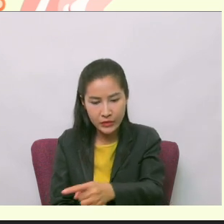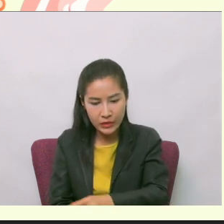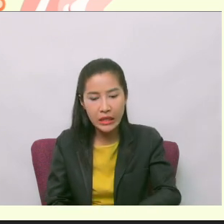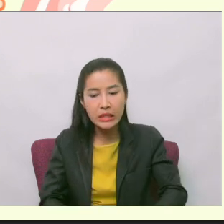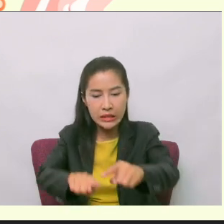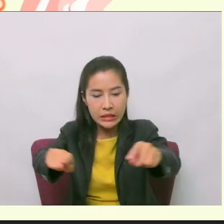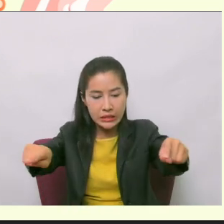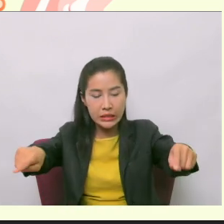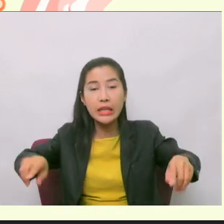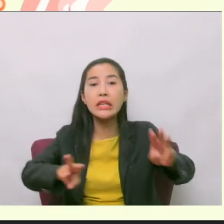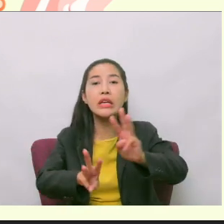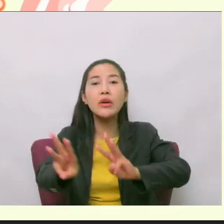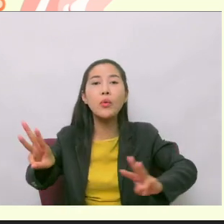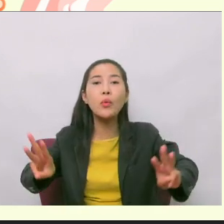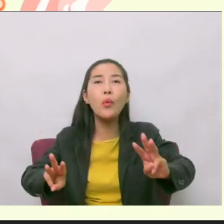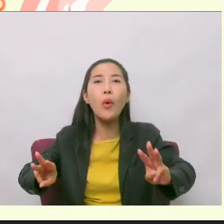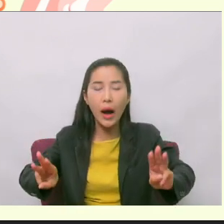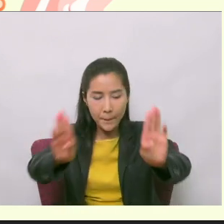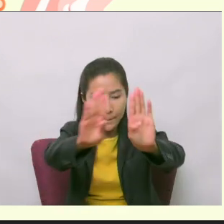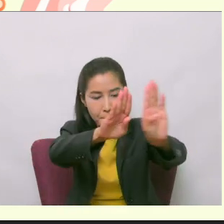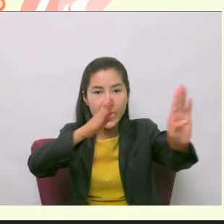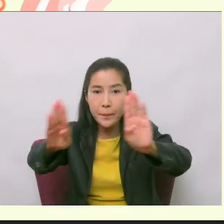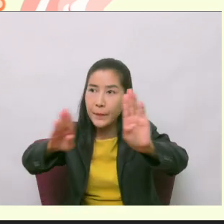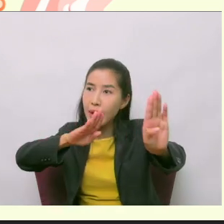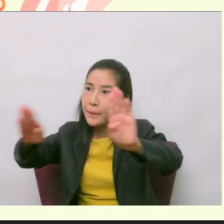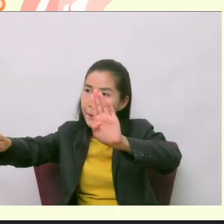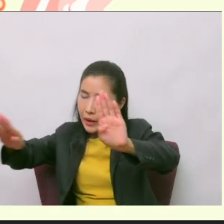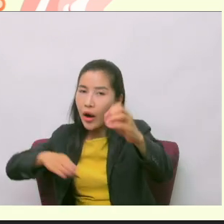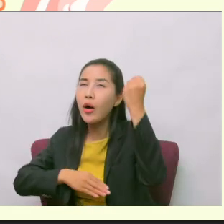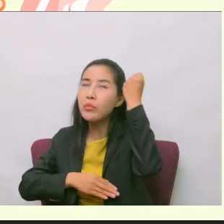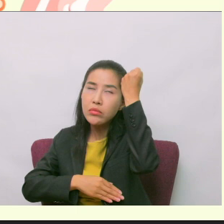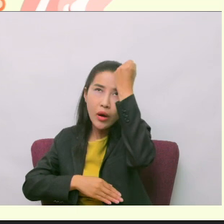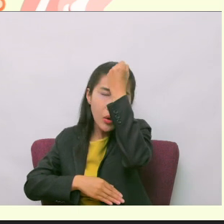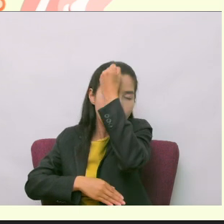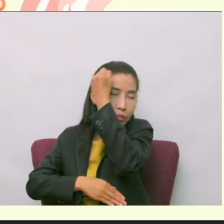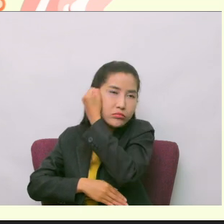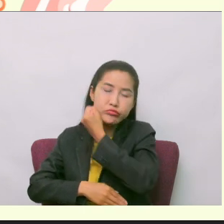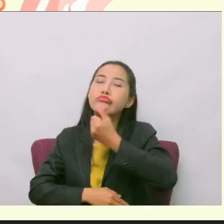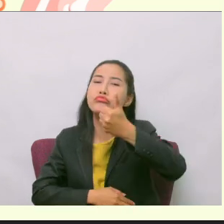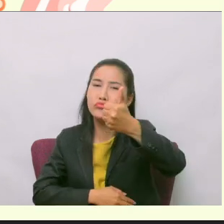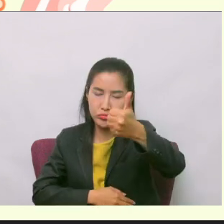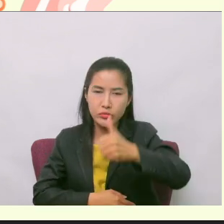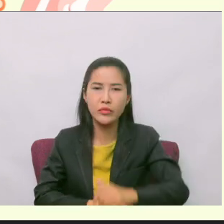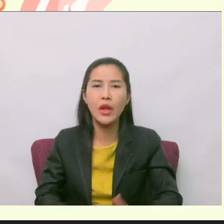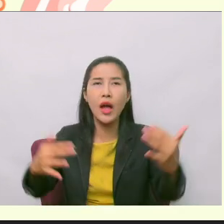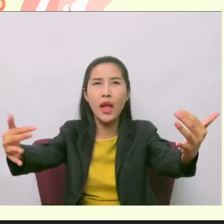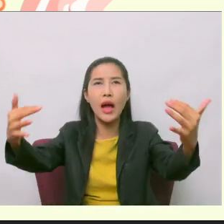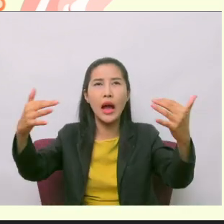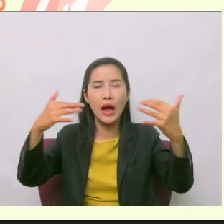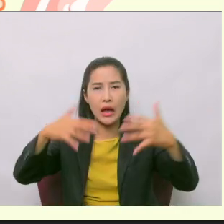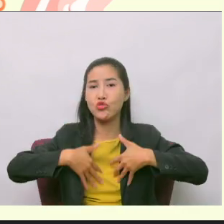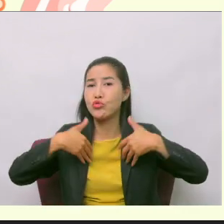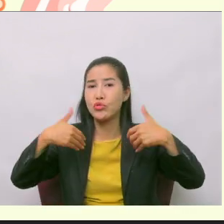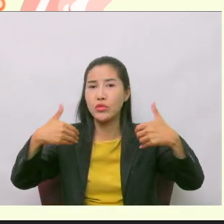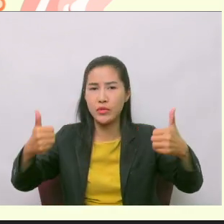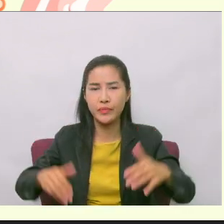ะนะคะแล้วก็เปิดให้อากาศถ่ายเทนะคะต่อไปก็คือว่าหลังจากที่เราประคบแล้วนะคะไม่ควรที่จะดื่มน้ำ